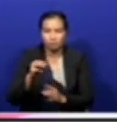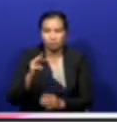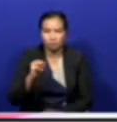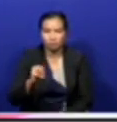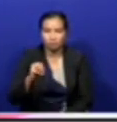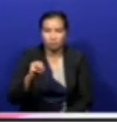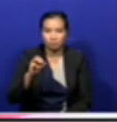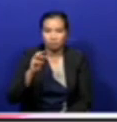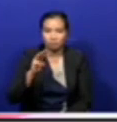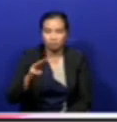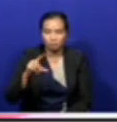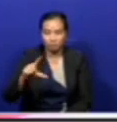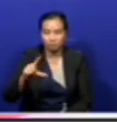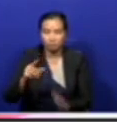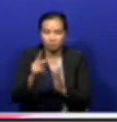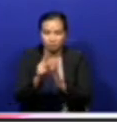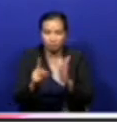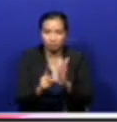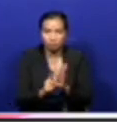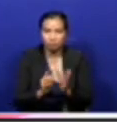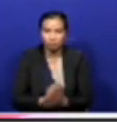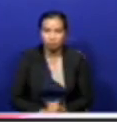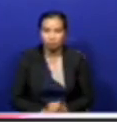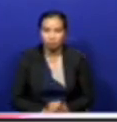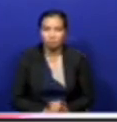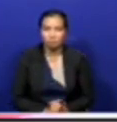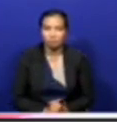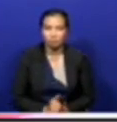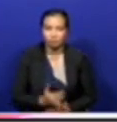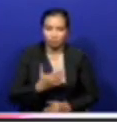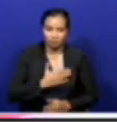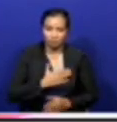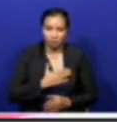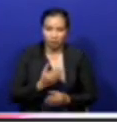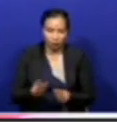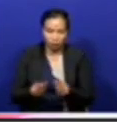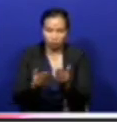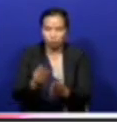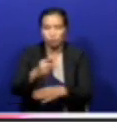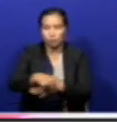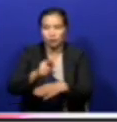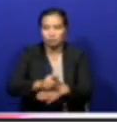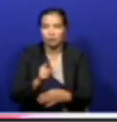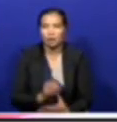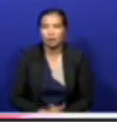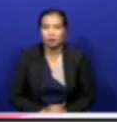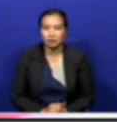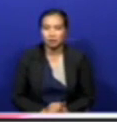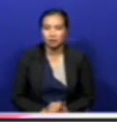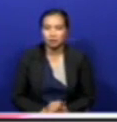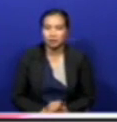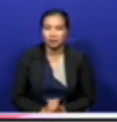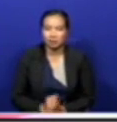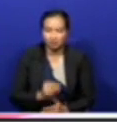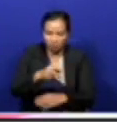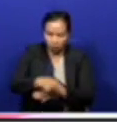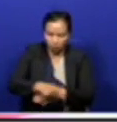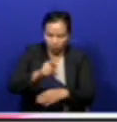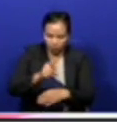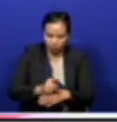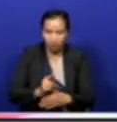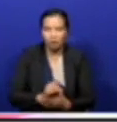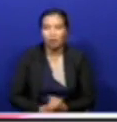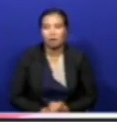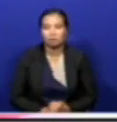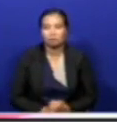ประมวลกฎหมายอาญาเนี่ยนะครับเราเองส่งไปที่ท่านประธานเลยท่านประธานเองถ้าจะกรุณ